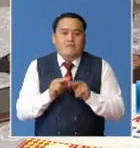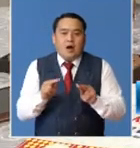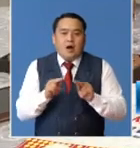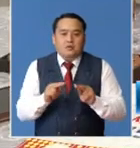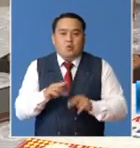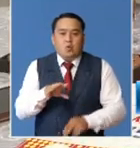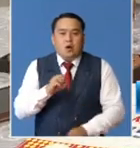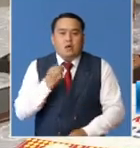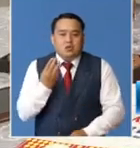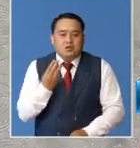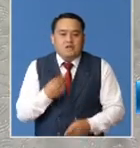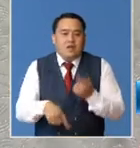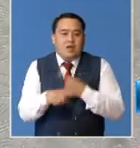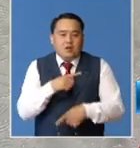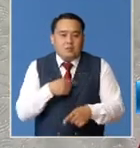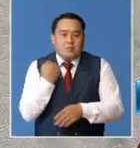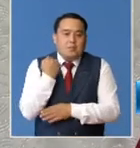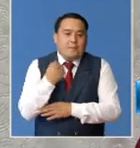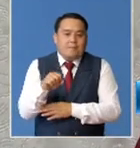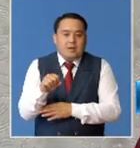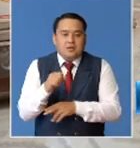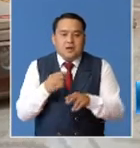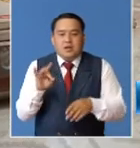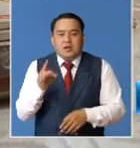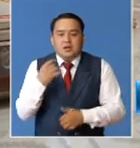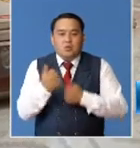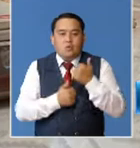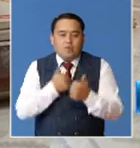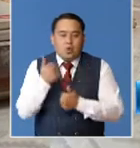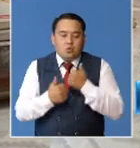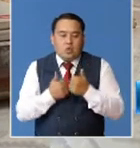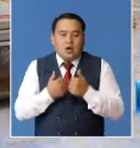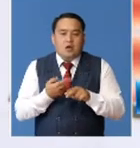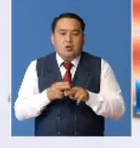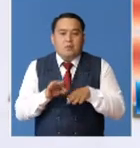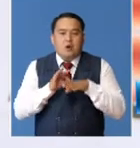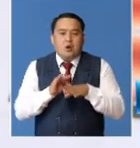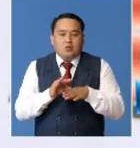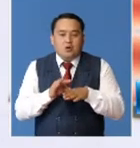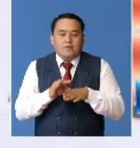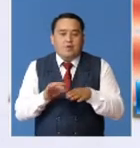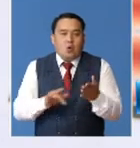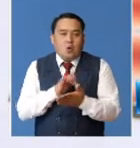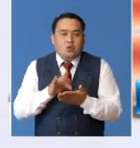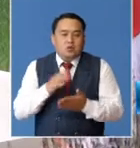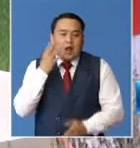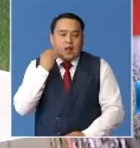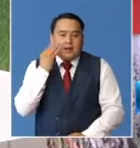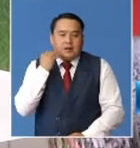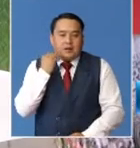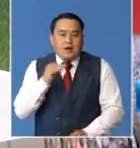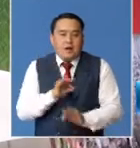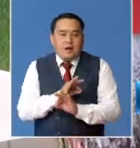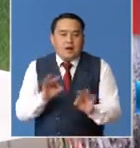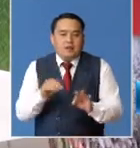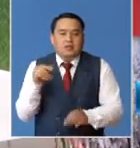Воспитанники Куаныш Нусиповой вернулись с призовыми местами с республиканского конкурса, который прошел накануне в городе Алматы. Они